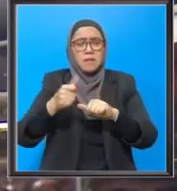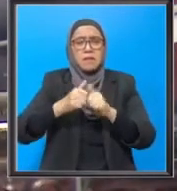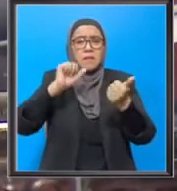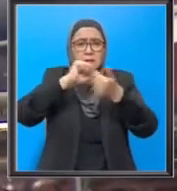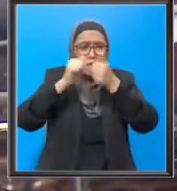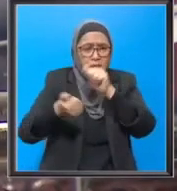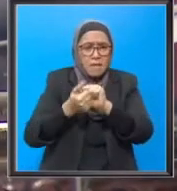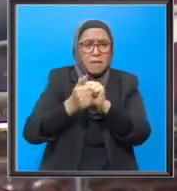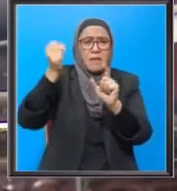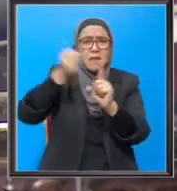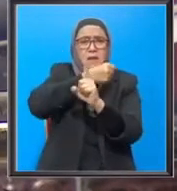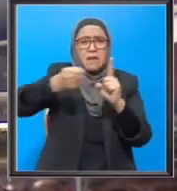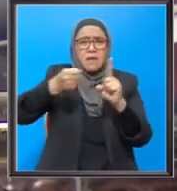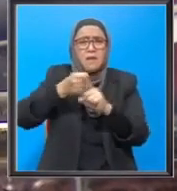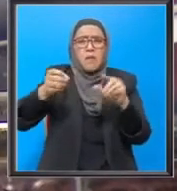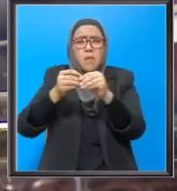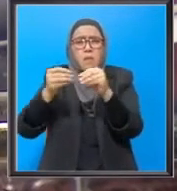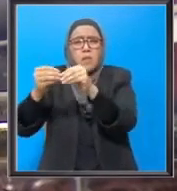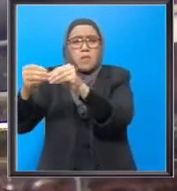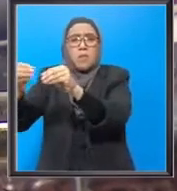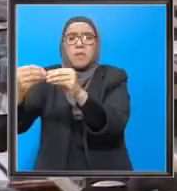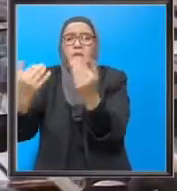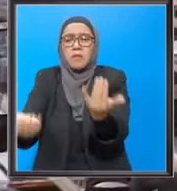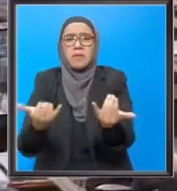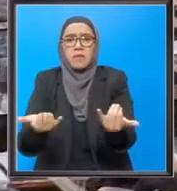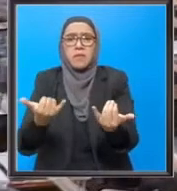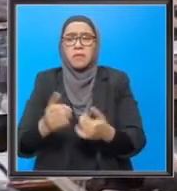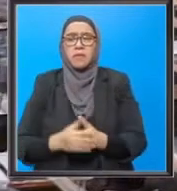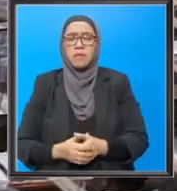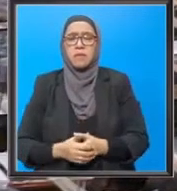menjadi-jadi sekarang sekian menteri